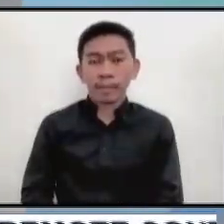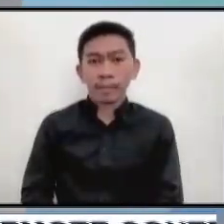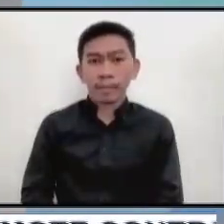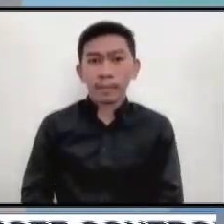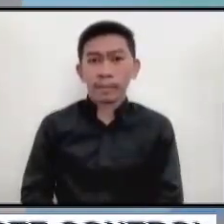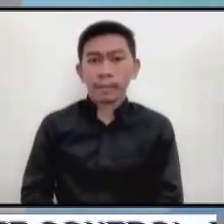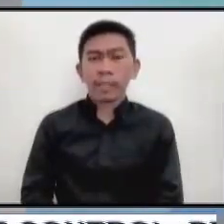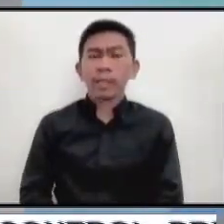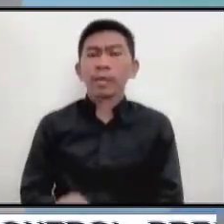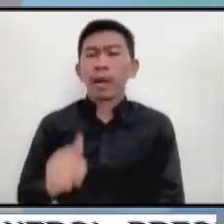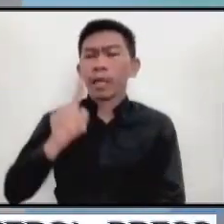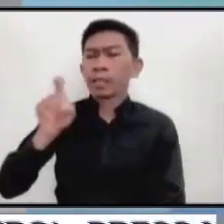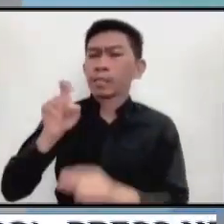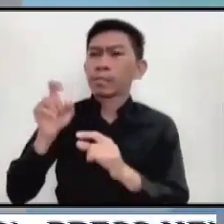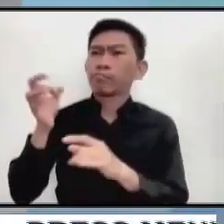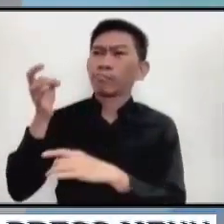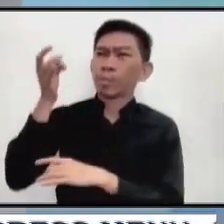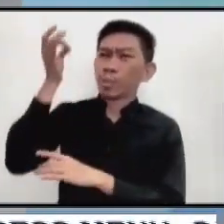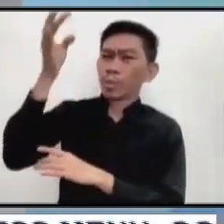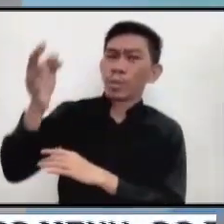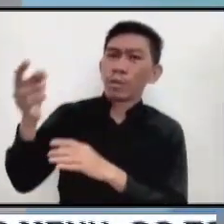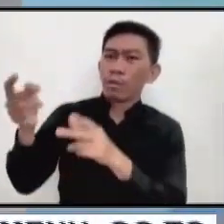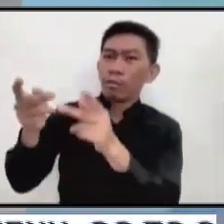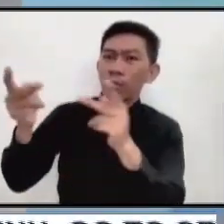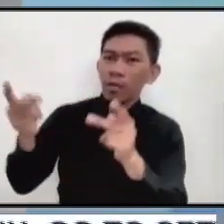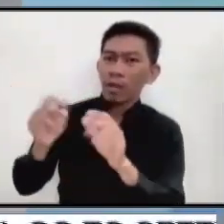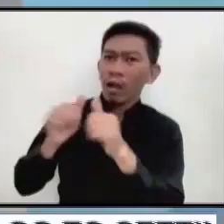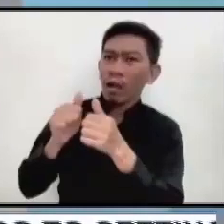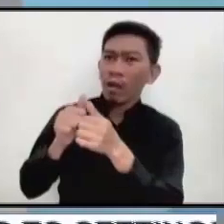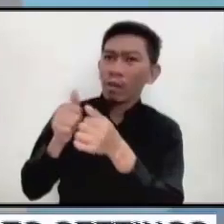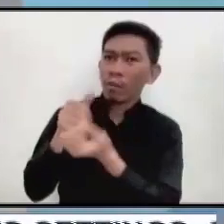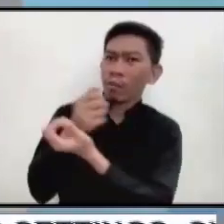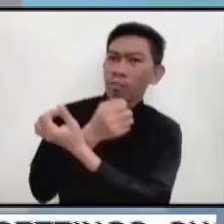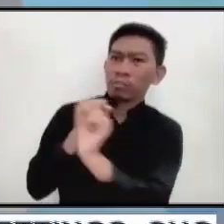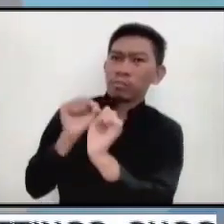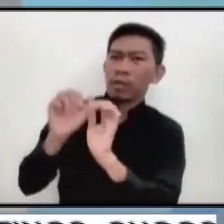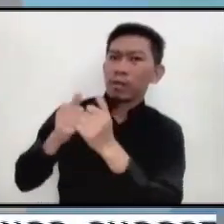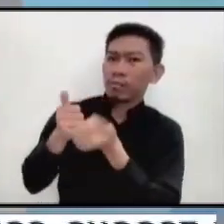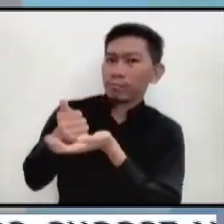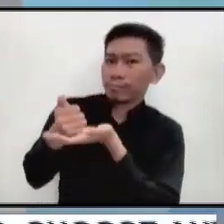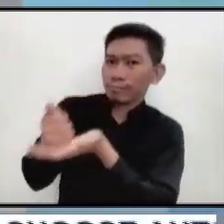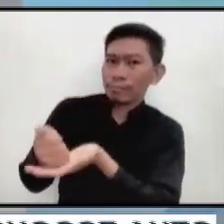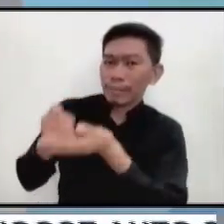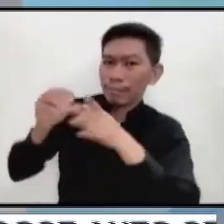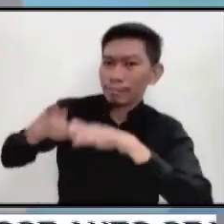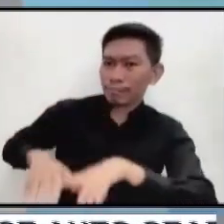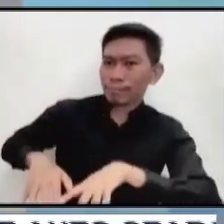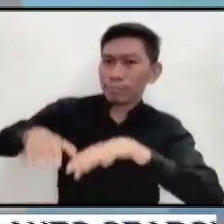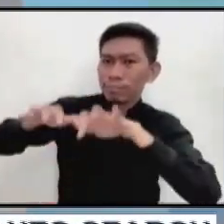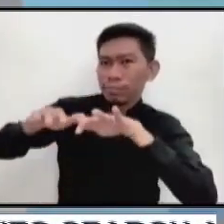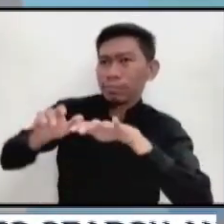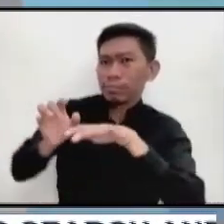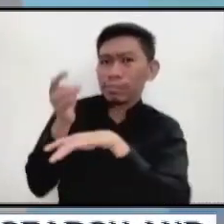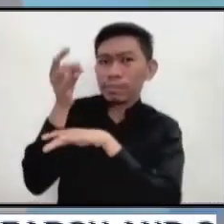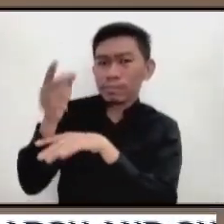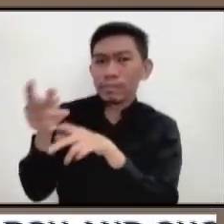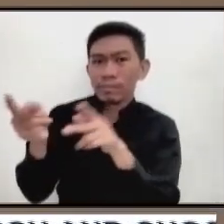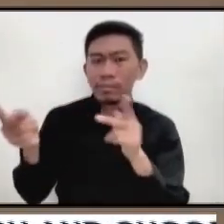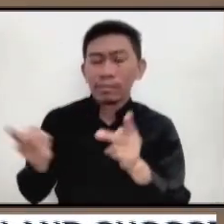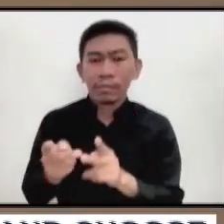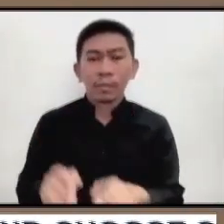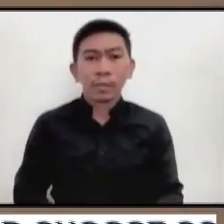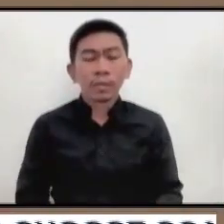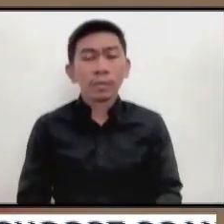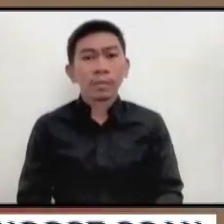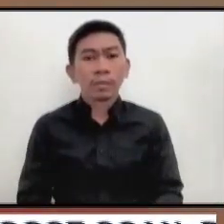lugar, paano po naaabutan ng tulong kung ganito po kataas yung tubig baha? Yes po, talagang mahirap mag-abot